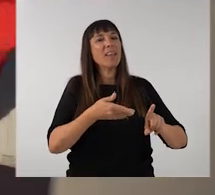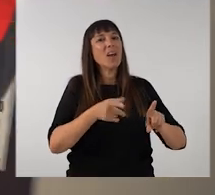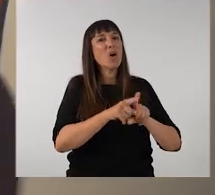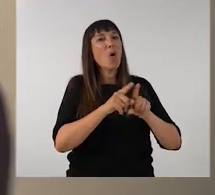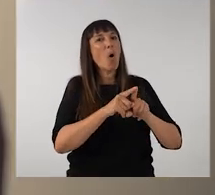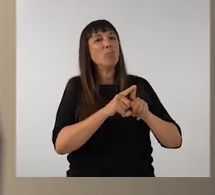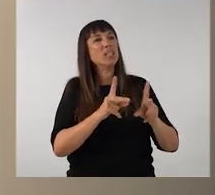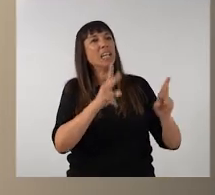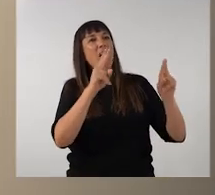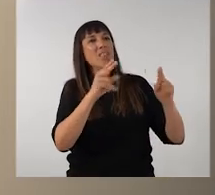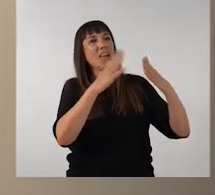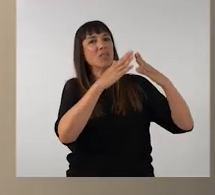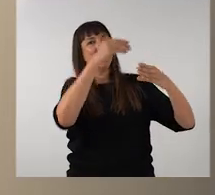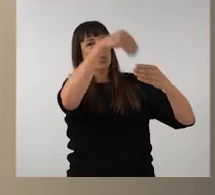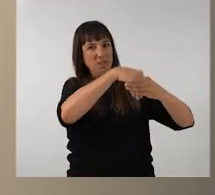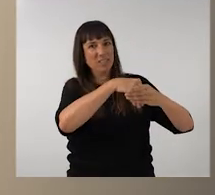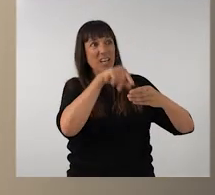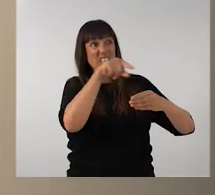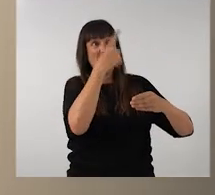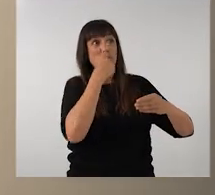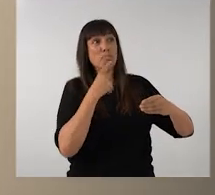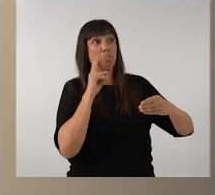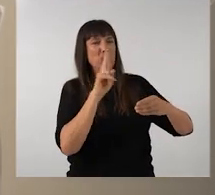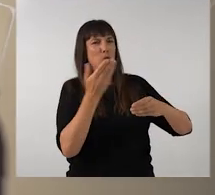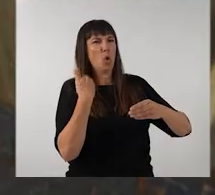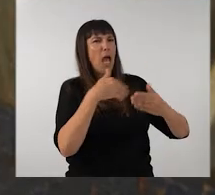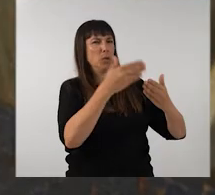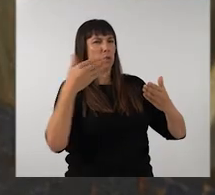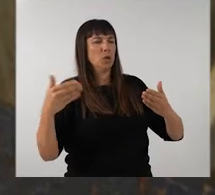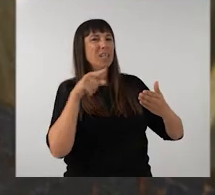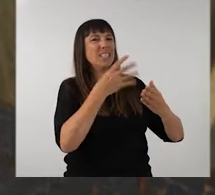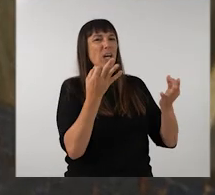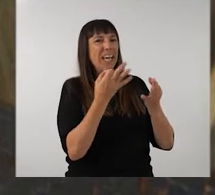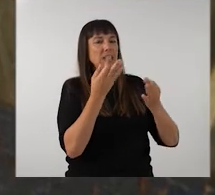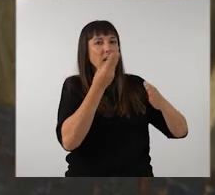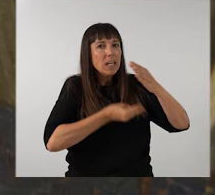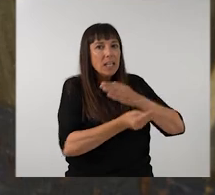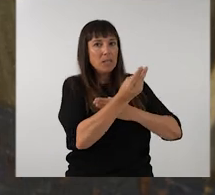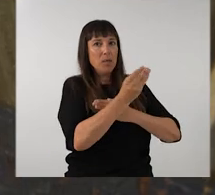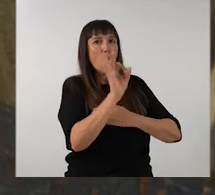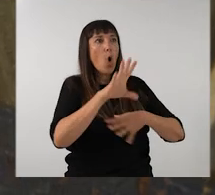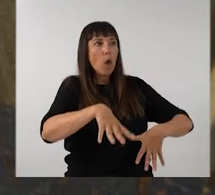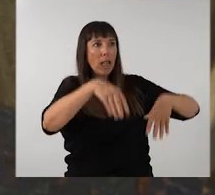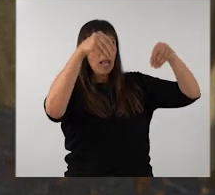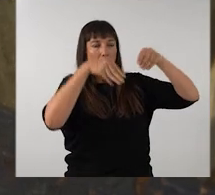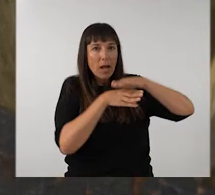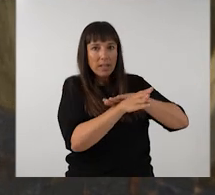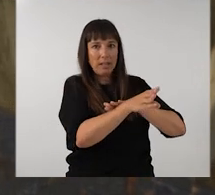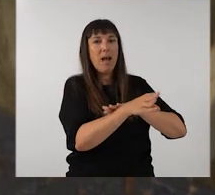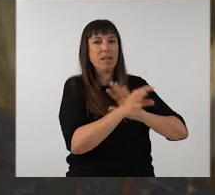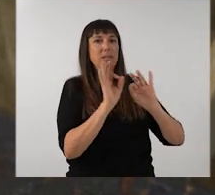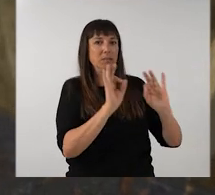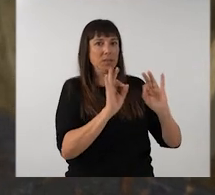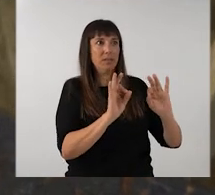també molta importància a les escenes domèstiques i al treball. De fet, aquestes dues imatges les hem vistes ja en un altre moment de l'exposició,